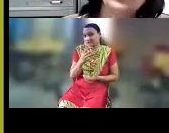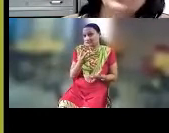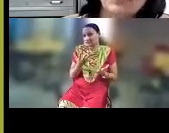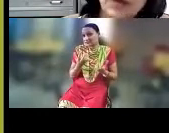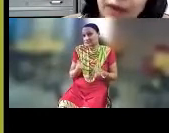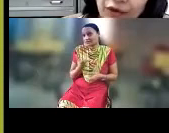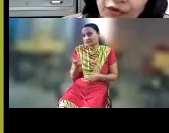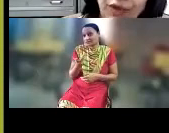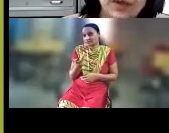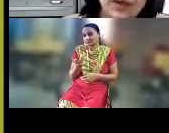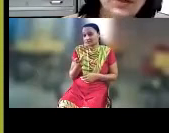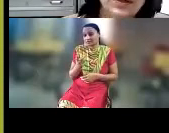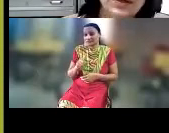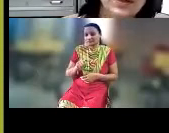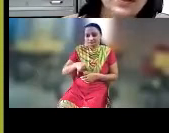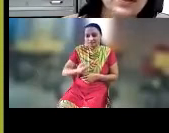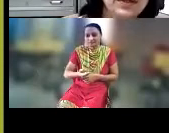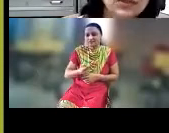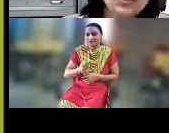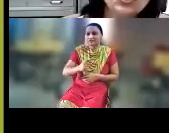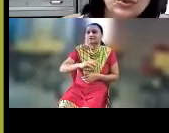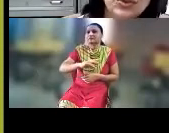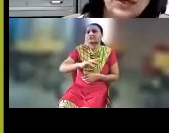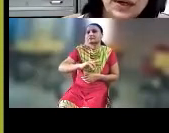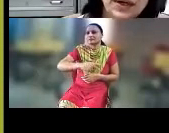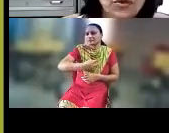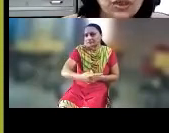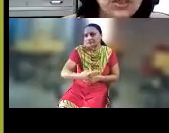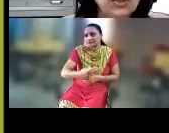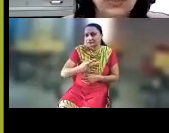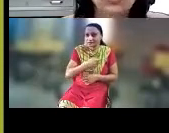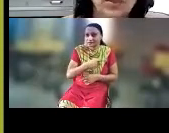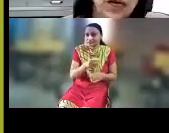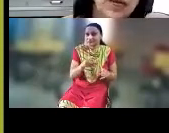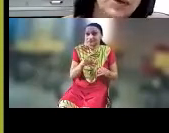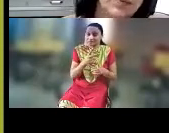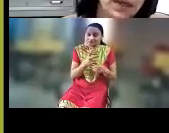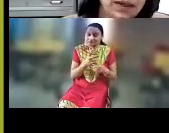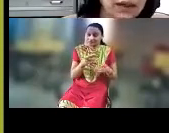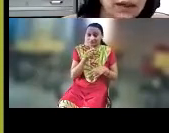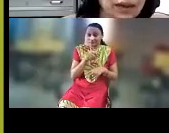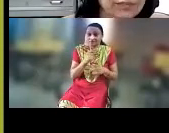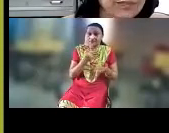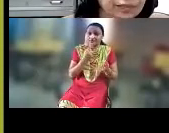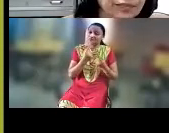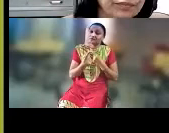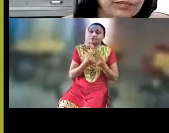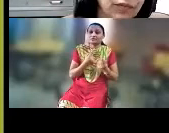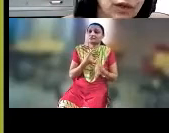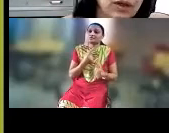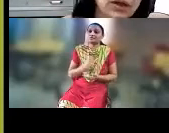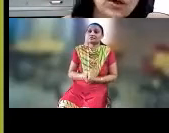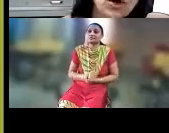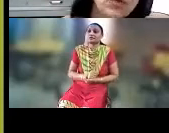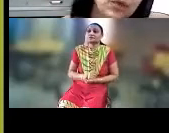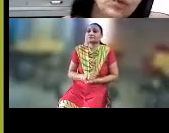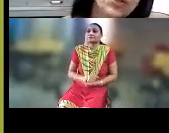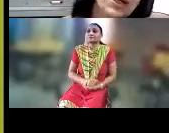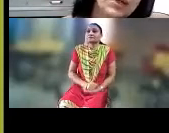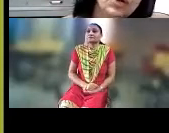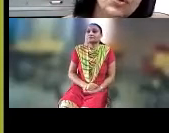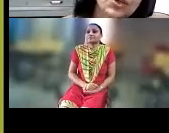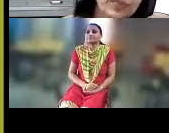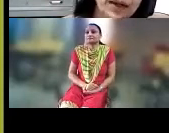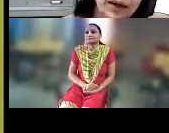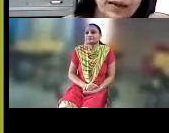करना है, अगले हफ्ते क्या करना है। तो जो भी करने की उसकी इच्छा है उसके बारे में हम बात करते रहें। Talk with your